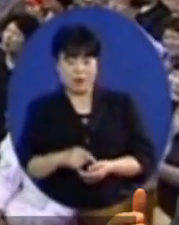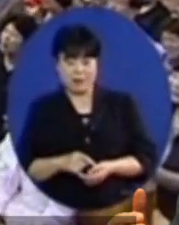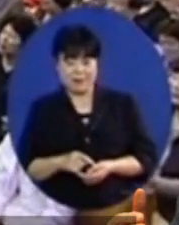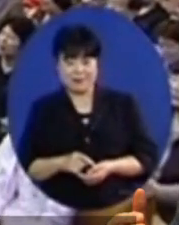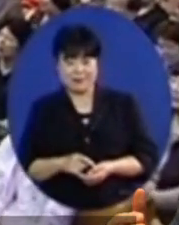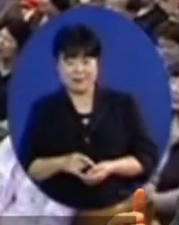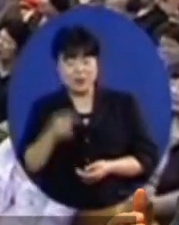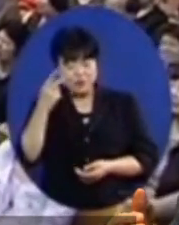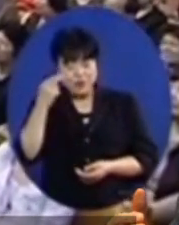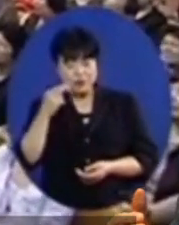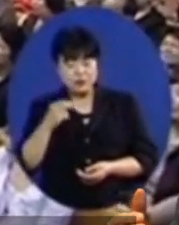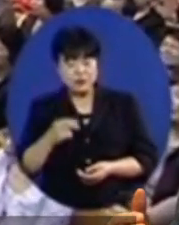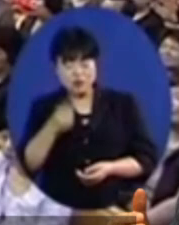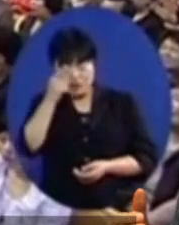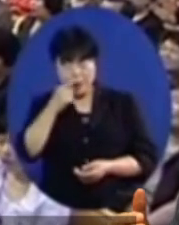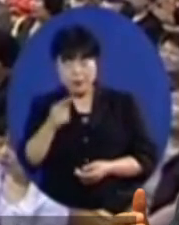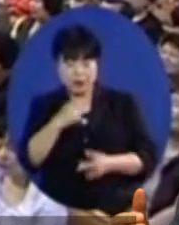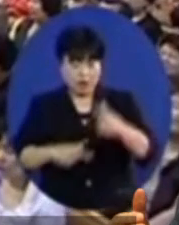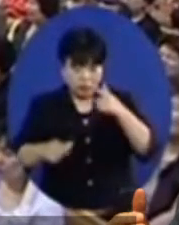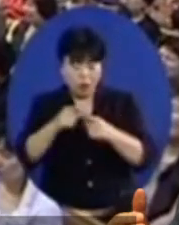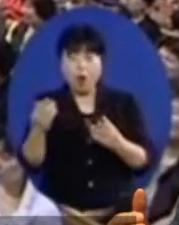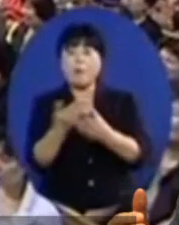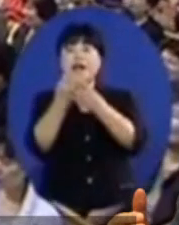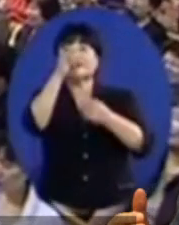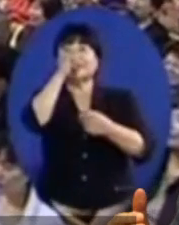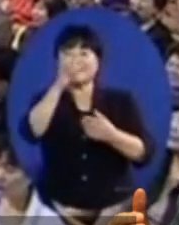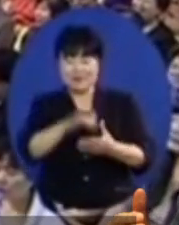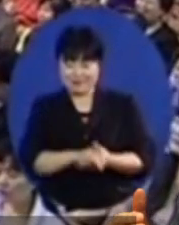미국과 구라파 뺨친다고 뺨쳐.